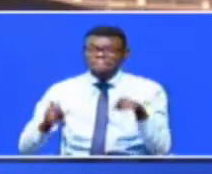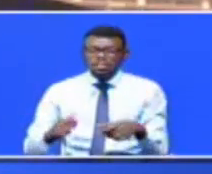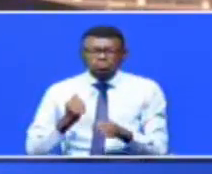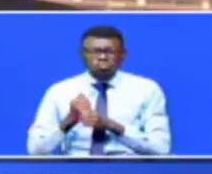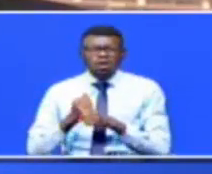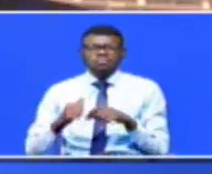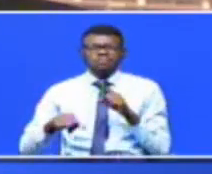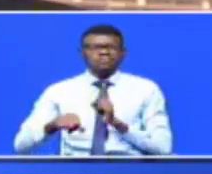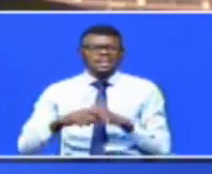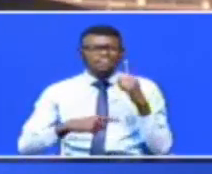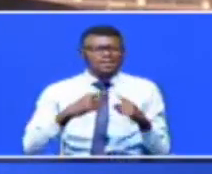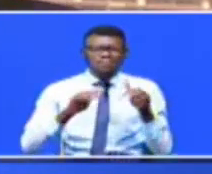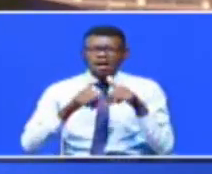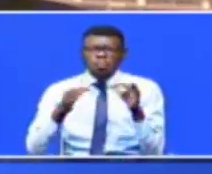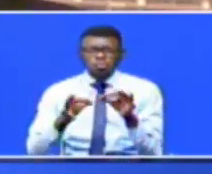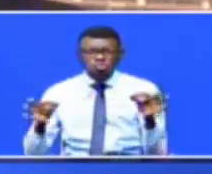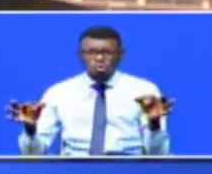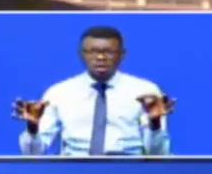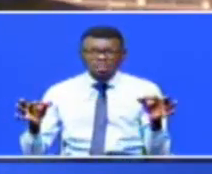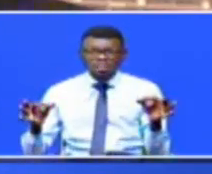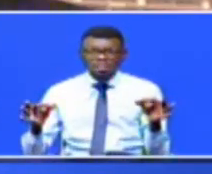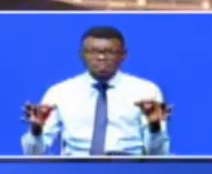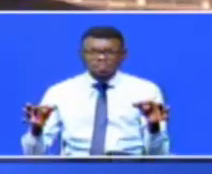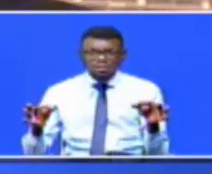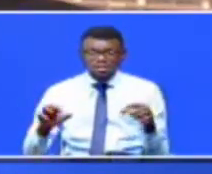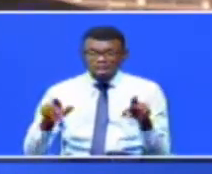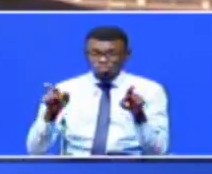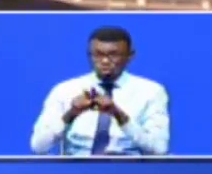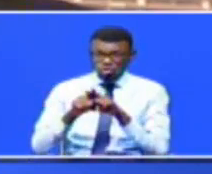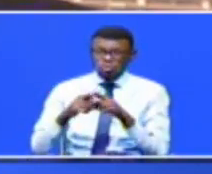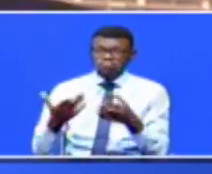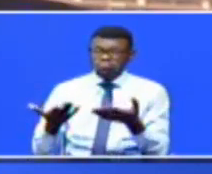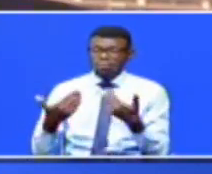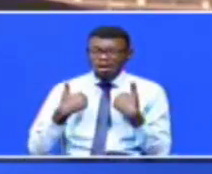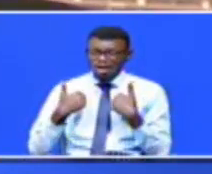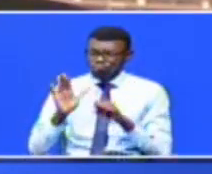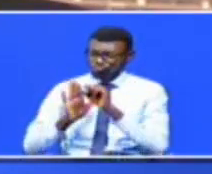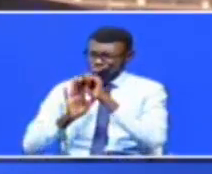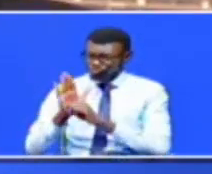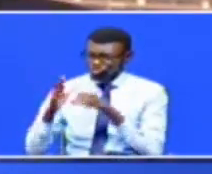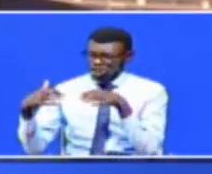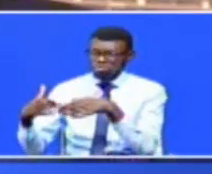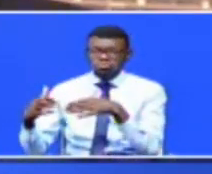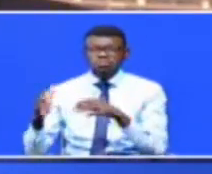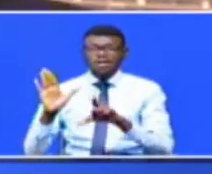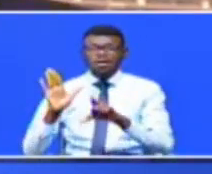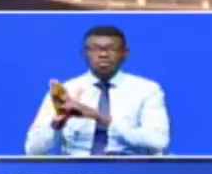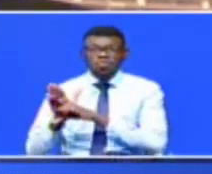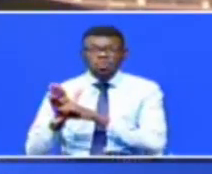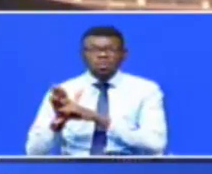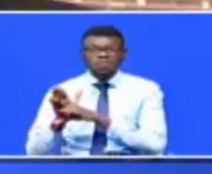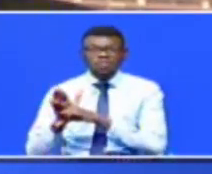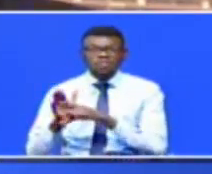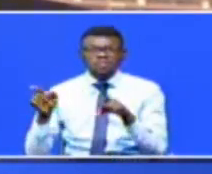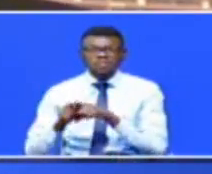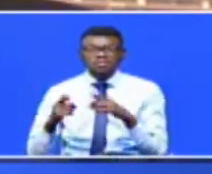muda gani, appointment terms zao zinakuwa vipi. Kando na State Corporations Act, kuna pia ile inaitwa mwongozo